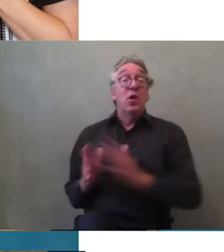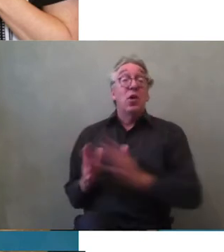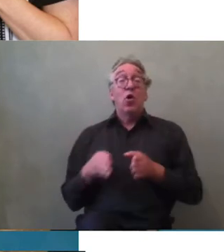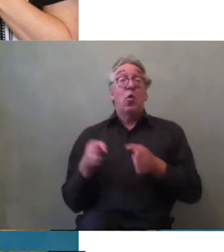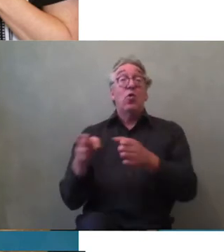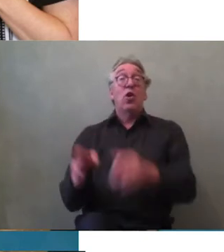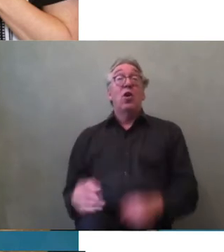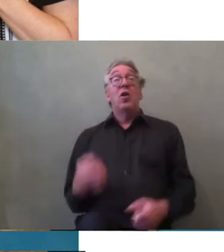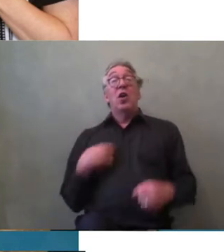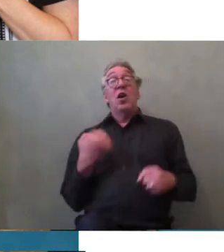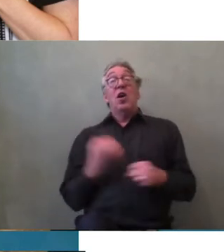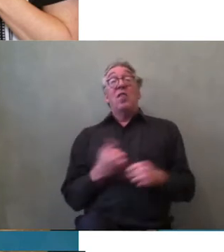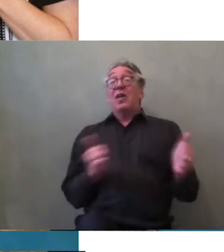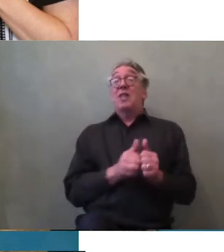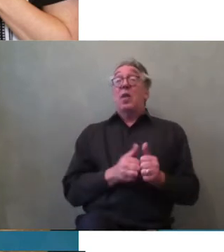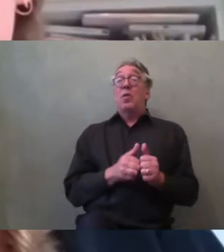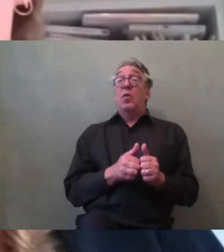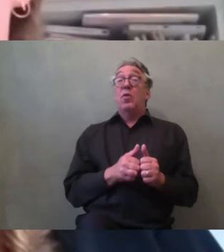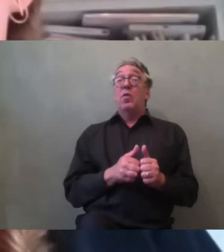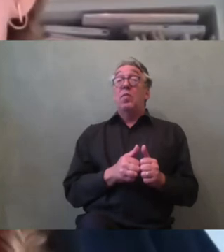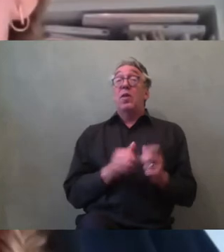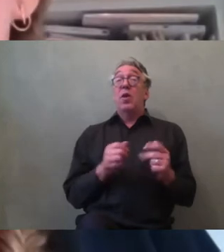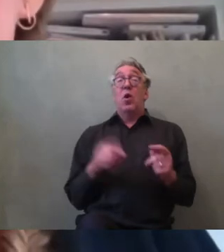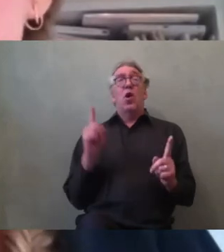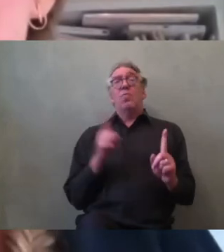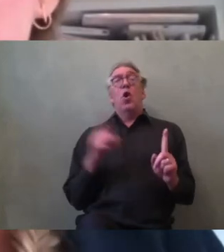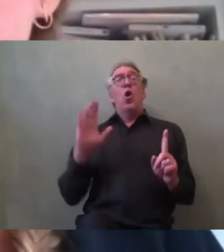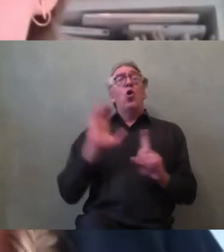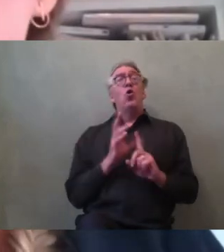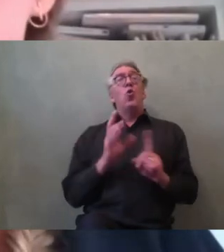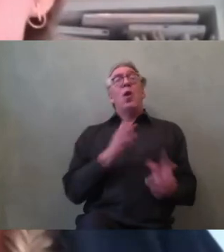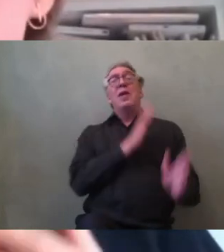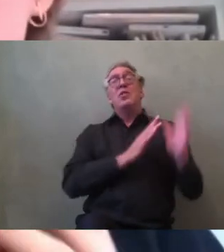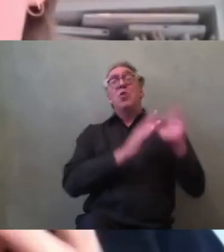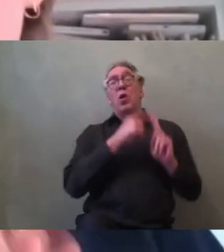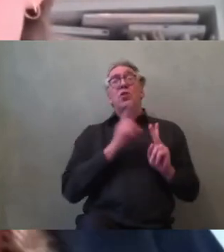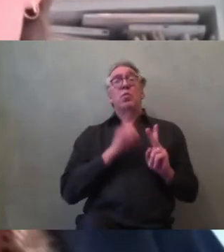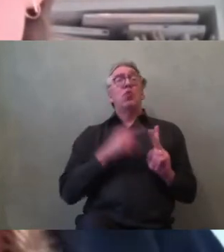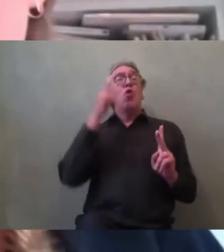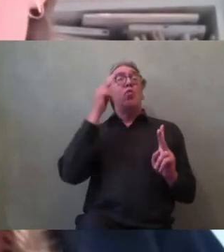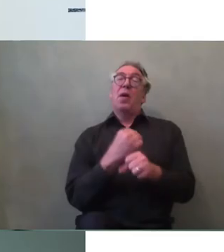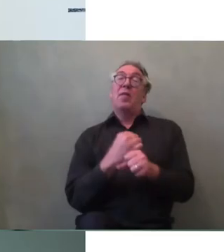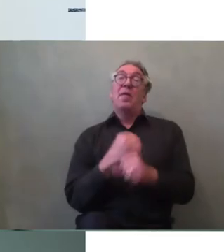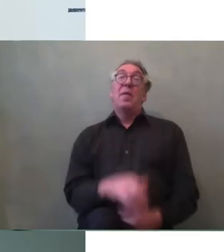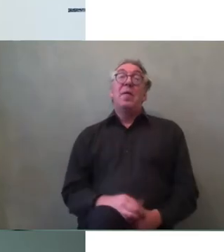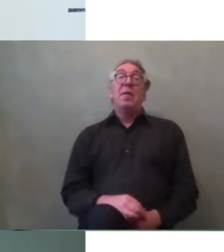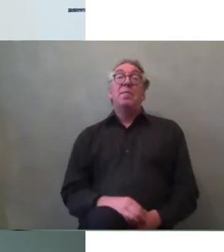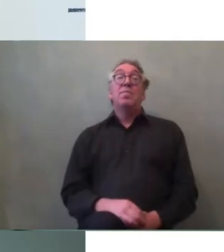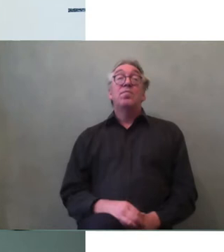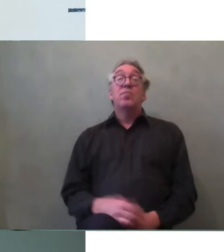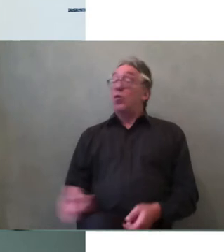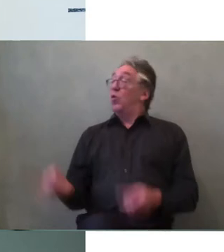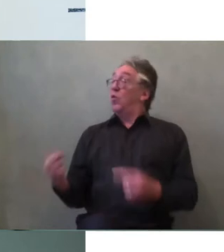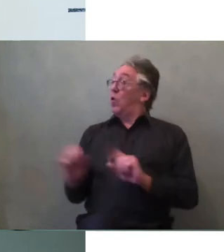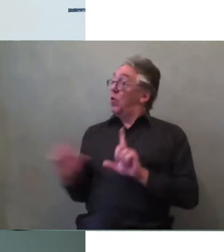ook met Karel Verbeek, een geurhistoricus. En met de blinde ontwerper Simon Dogger, die het tastlandschap heeft gemaakt. Samen met